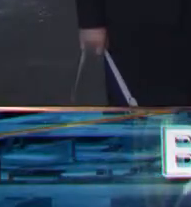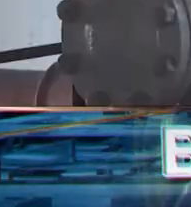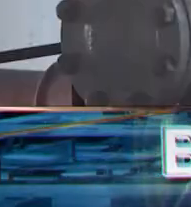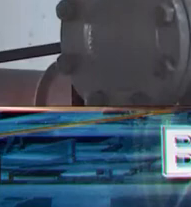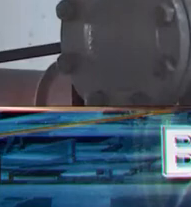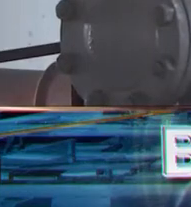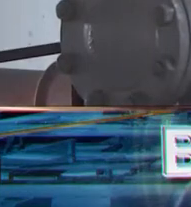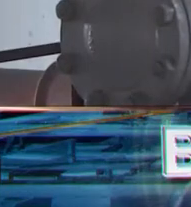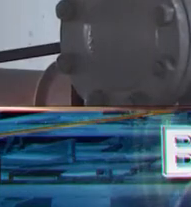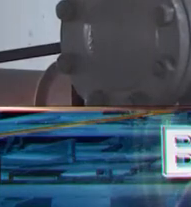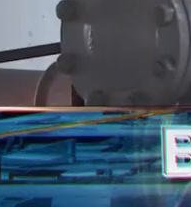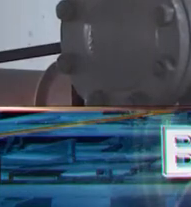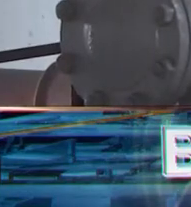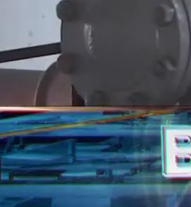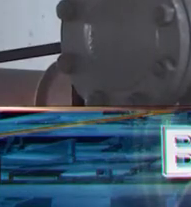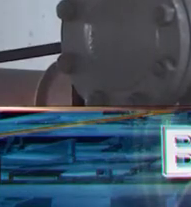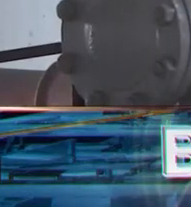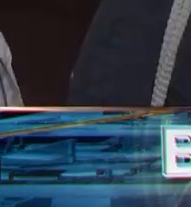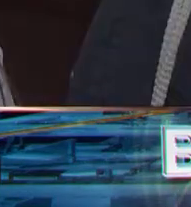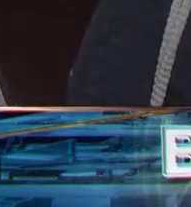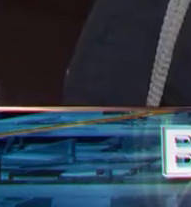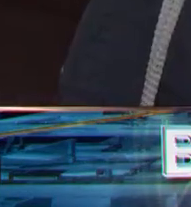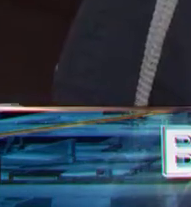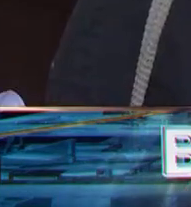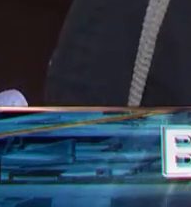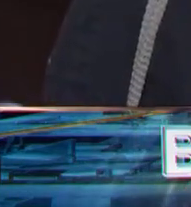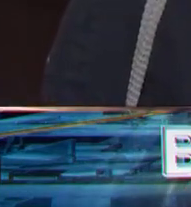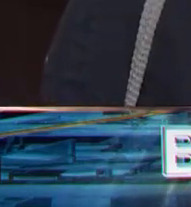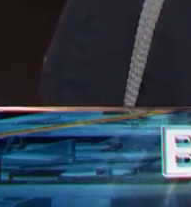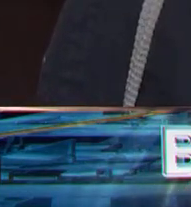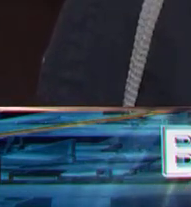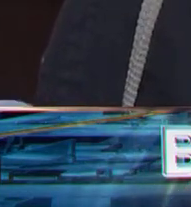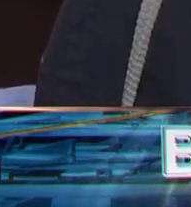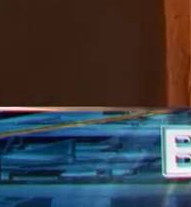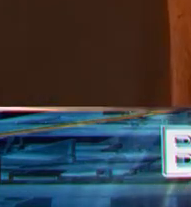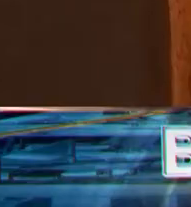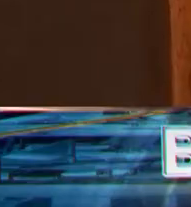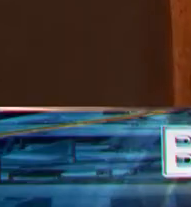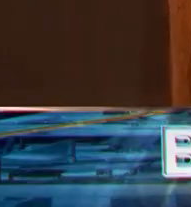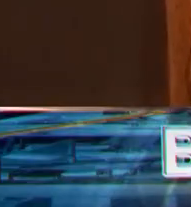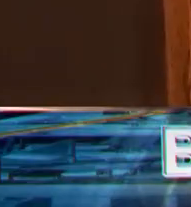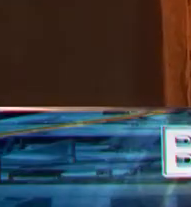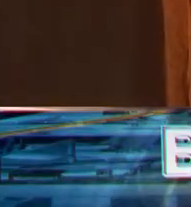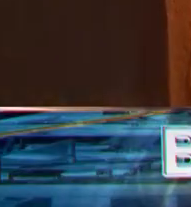Облыс орталығы жылыту маусымына 90% дайын. Талдықорған жылу сервисі кәсіпорны басшылығы пресс-тур